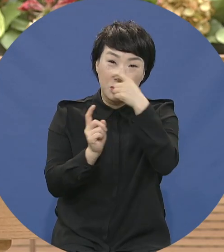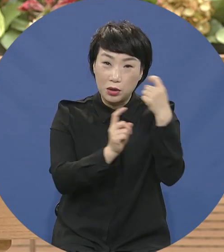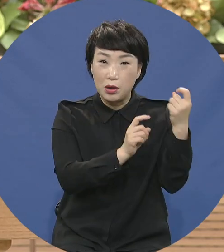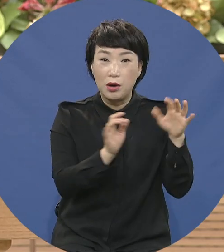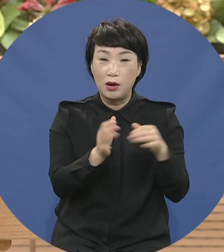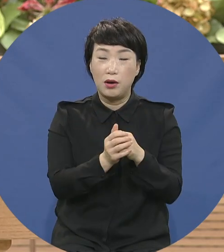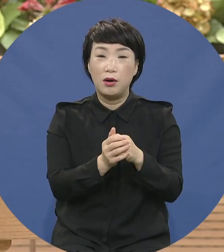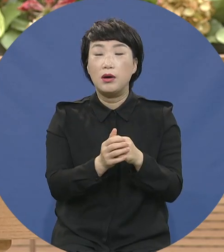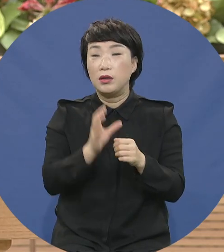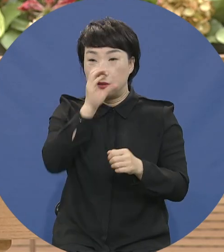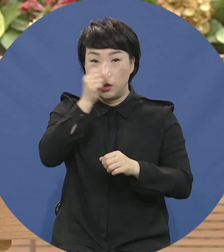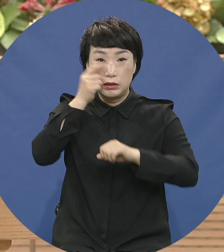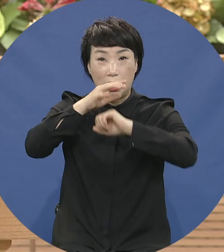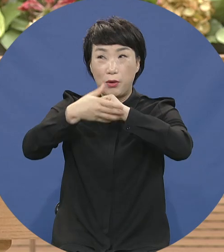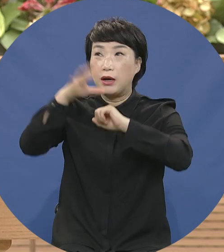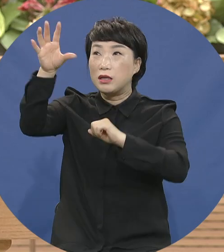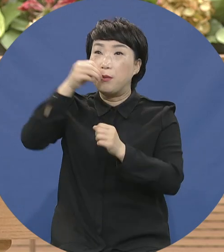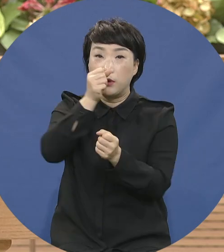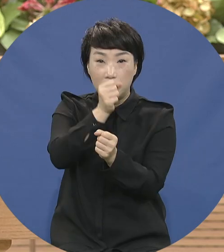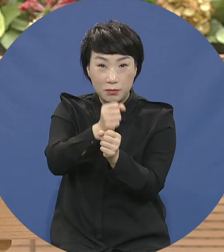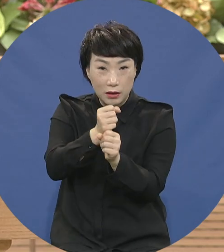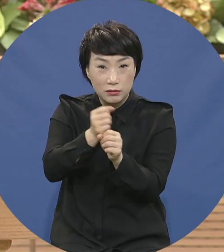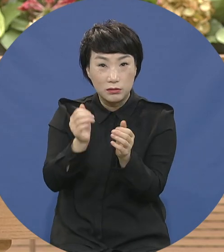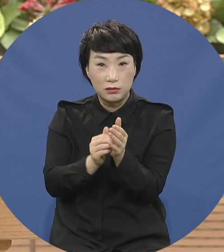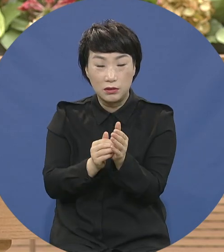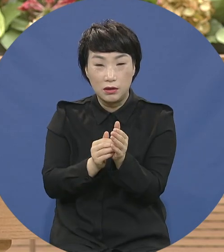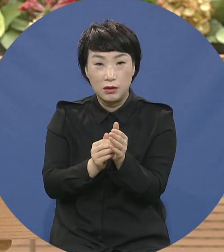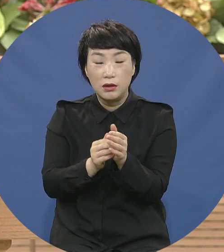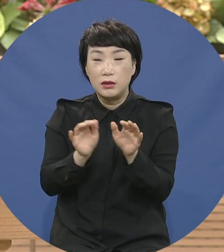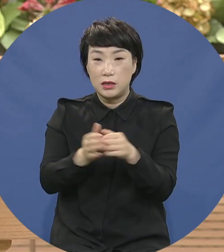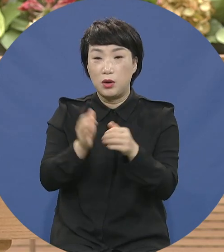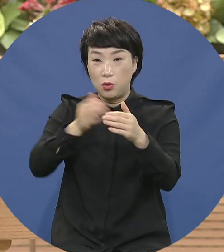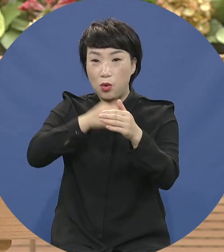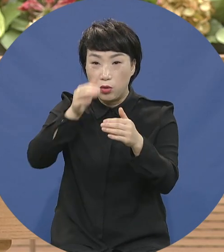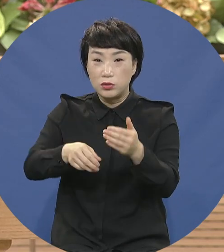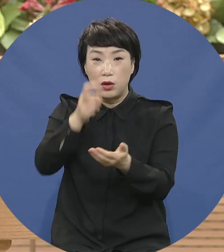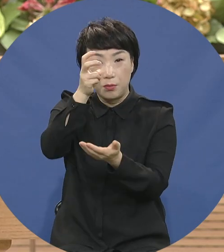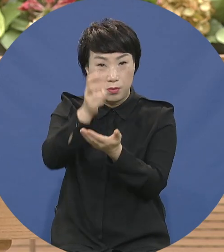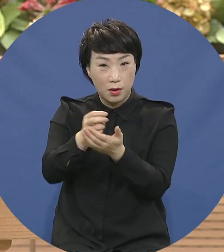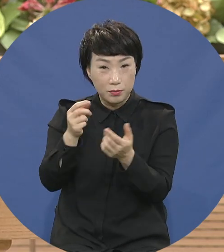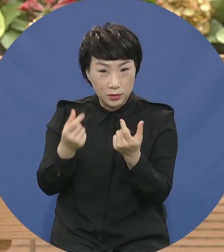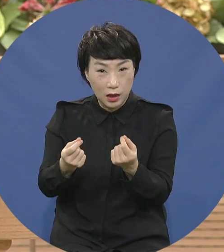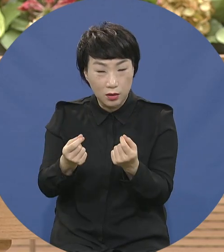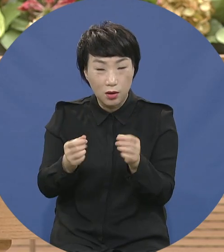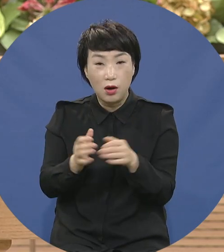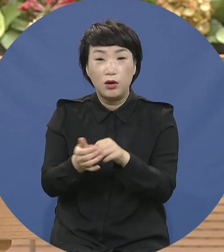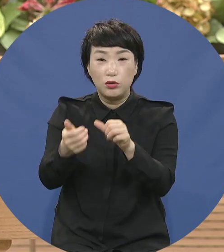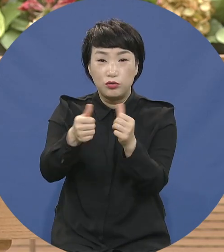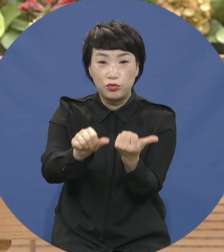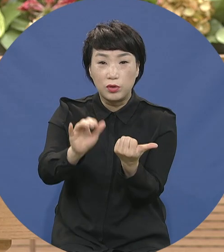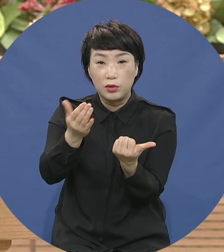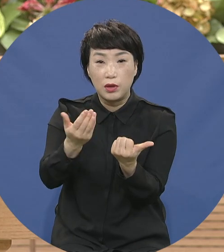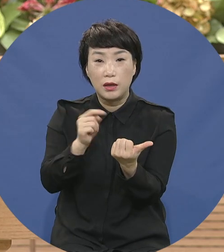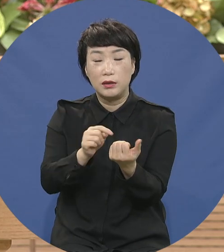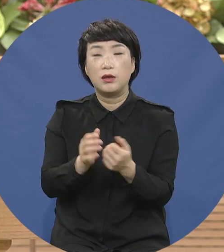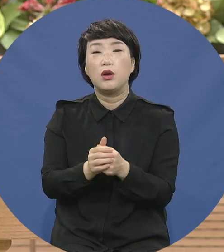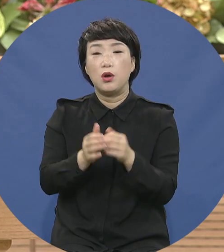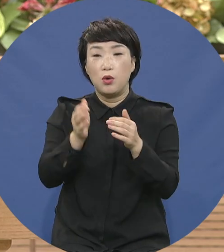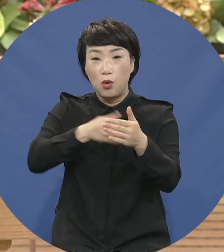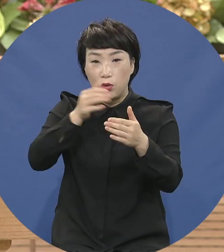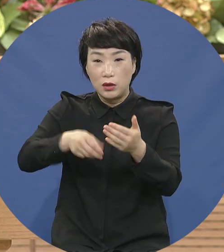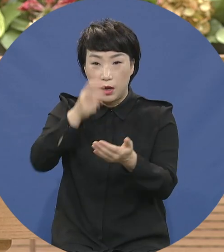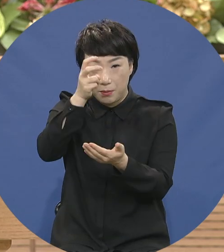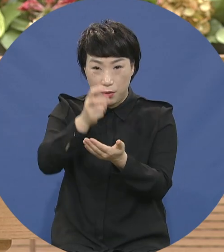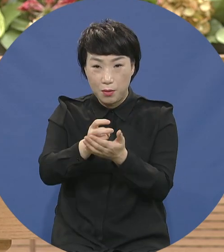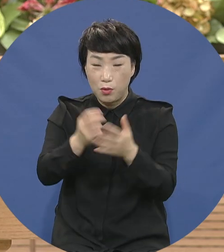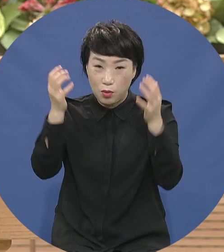꿰어서 선악과를 먹게 해서 공적인 법대로 죽음을 가져오고, 공의의